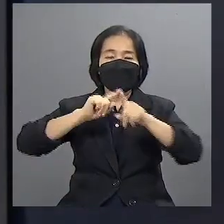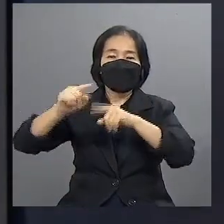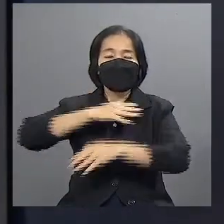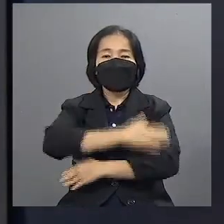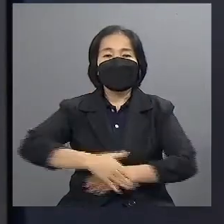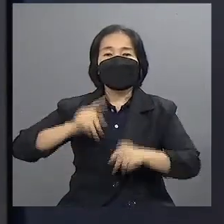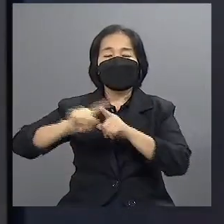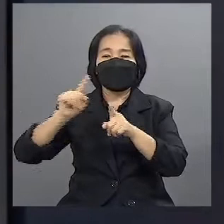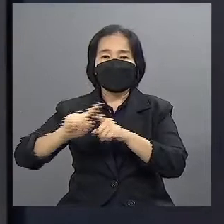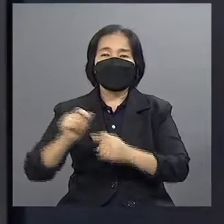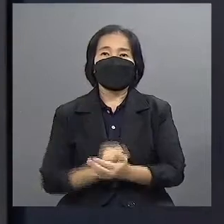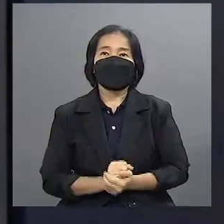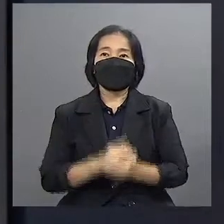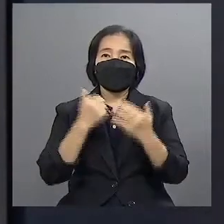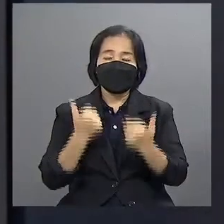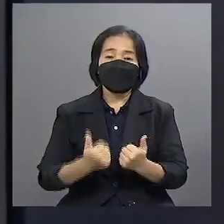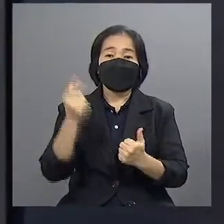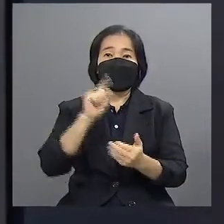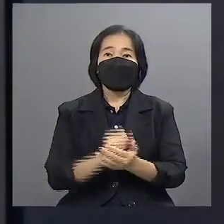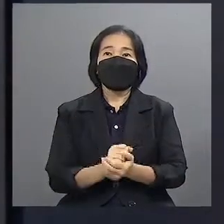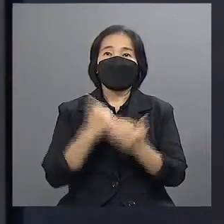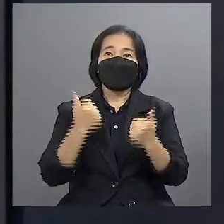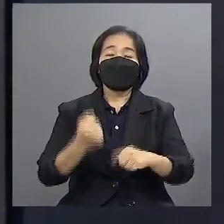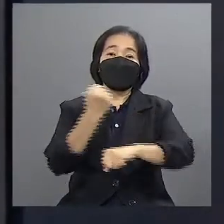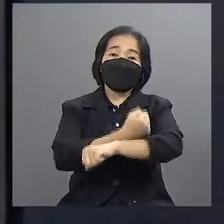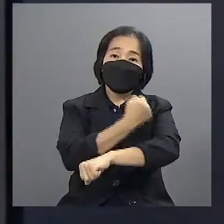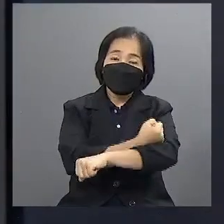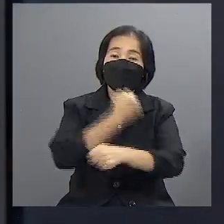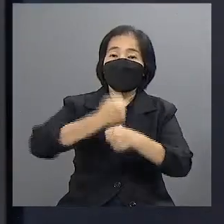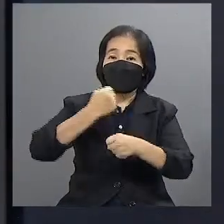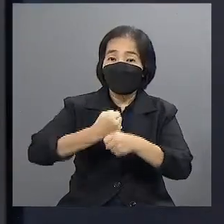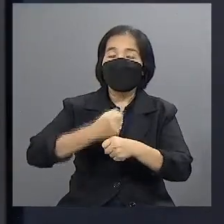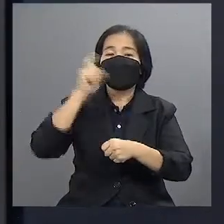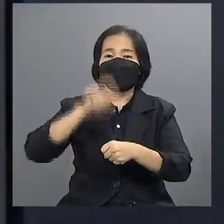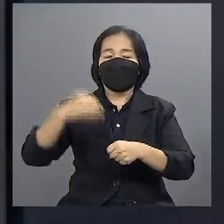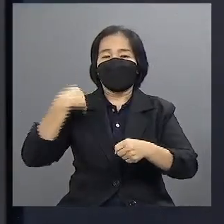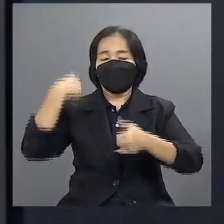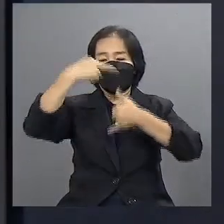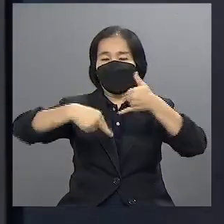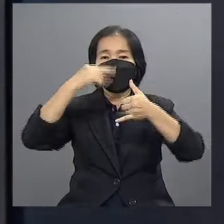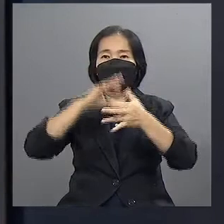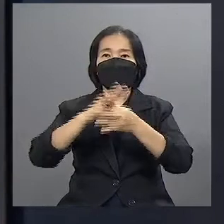ี่ตามาก็คือใสวของแงงาน จะต้องมีการ prie skill-up skillเรื่องเทคโโยีมากขด้วย